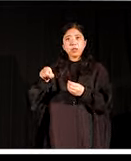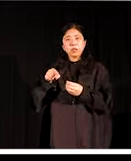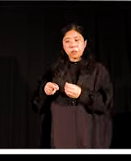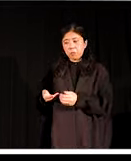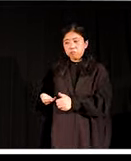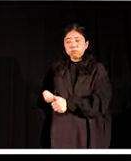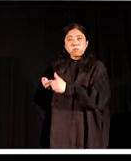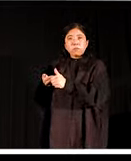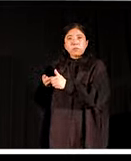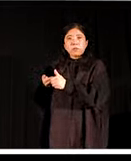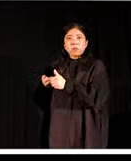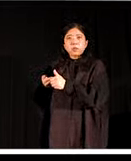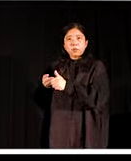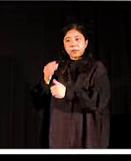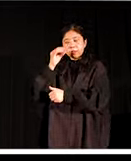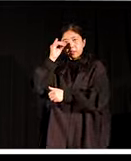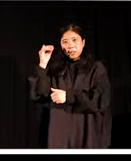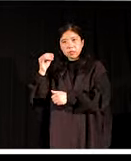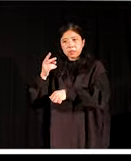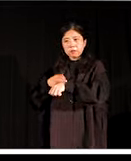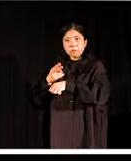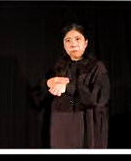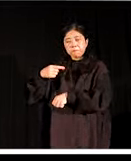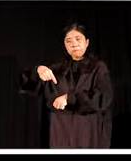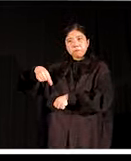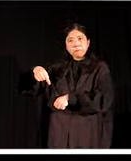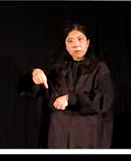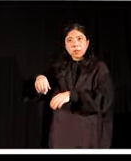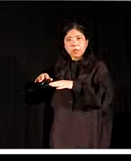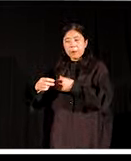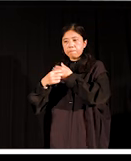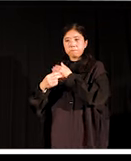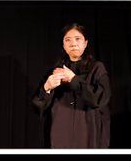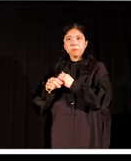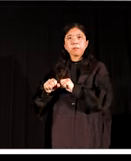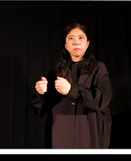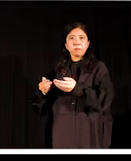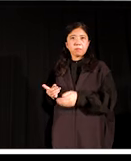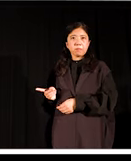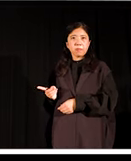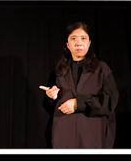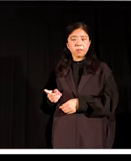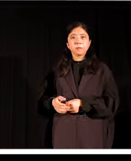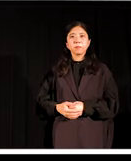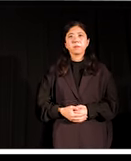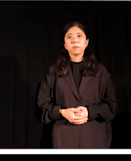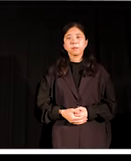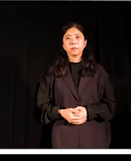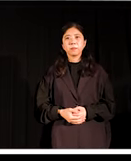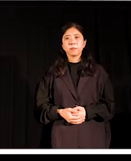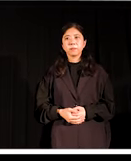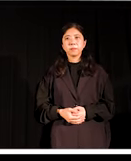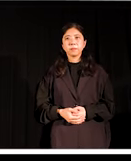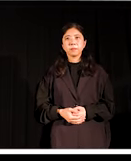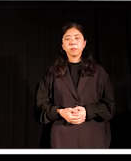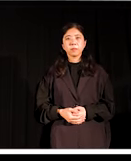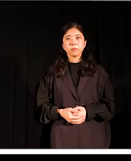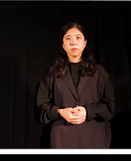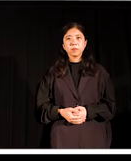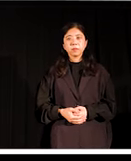て彼らにあの知識や技術の伝達を行って彼らが今担うまでになっています